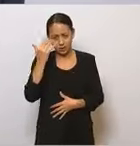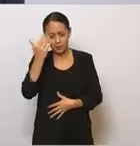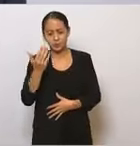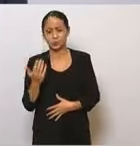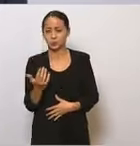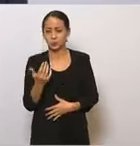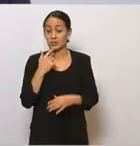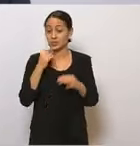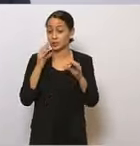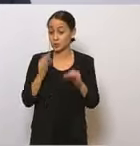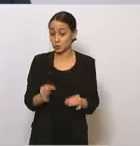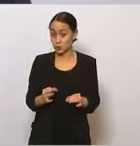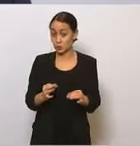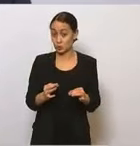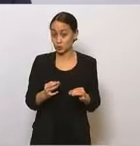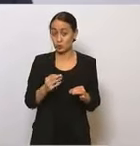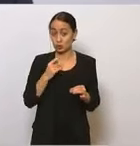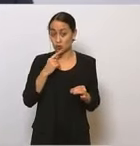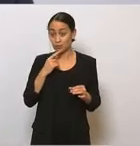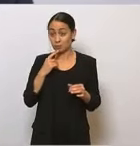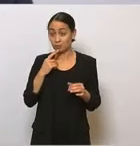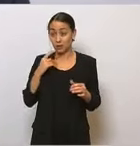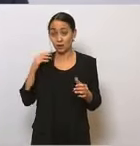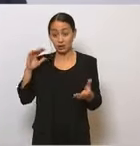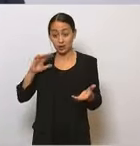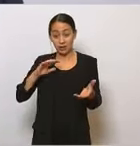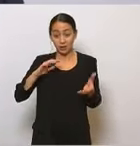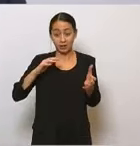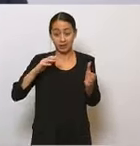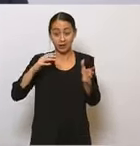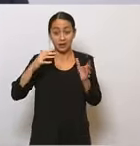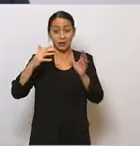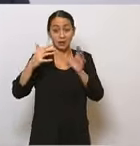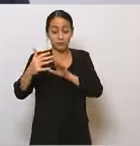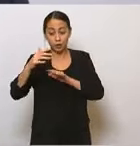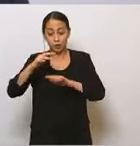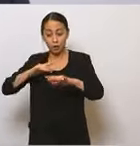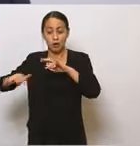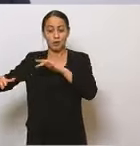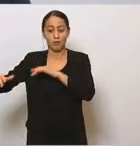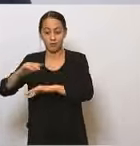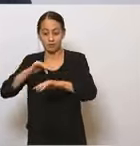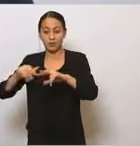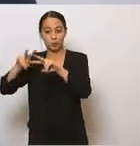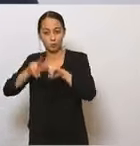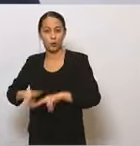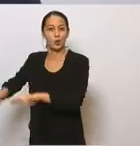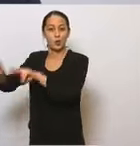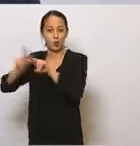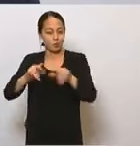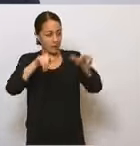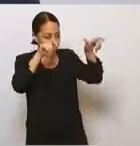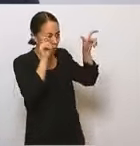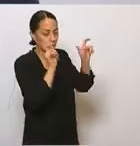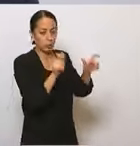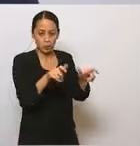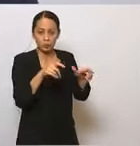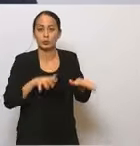ce gap, ce fossé croissant entre l'écosystème et l'environnement de régulation européen et l'environnement de